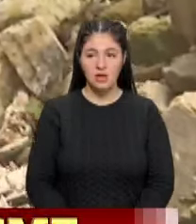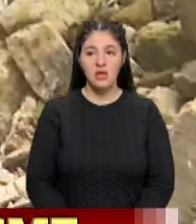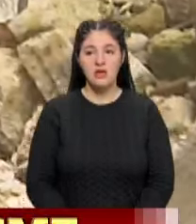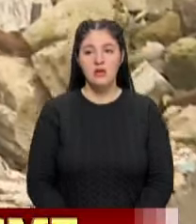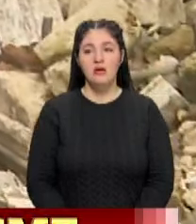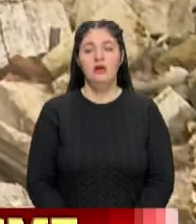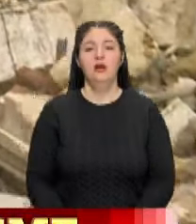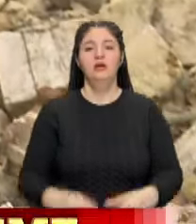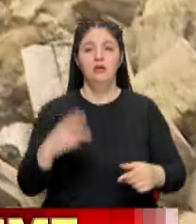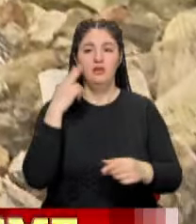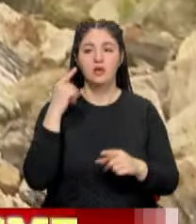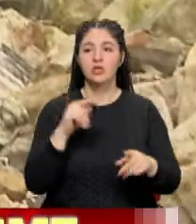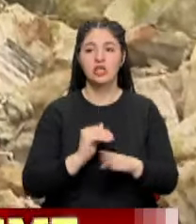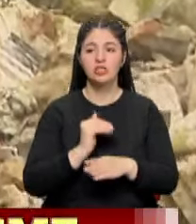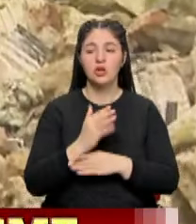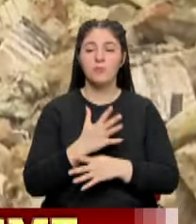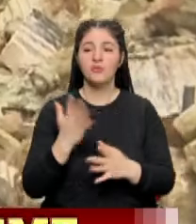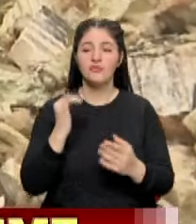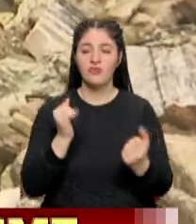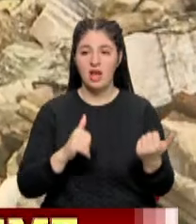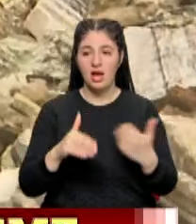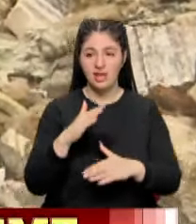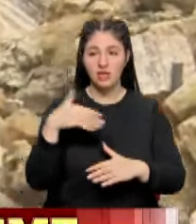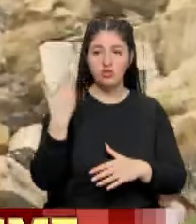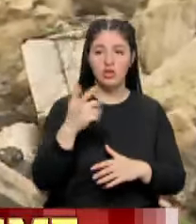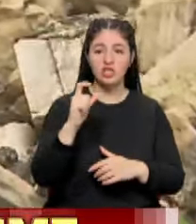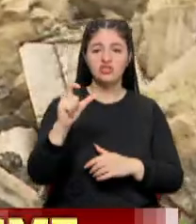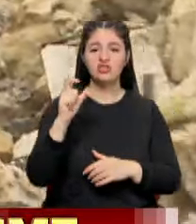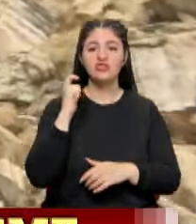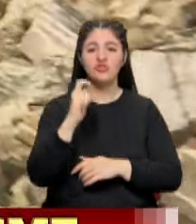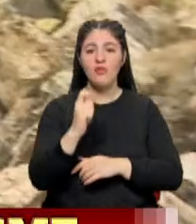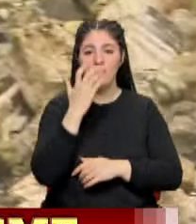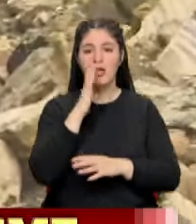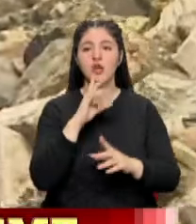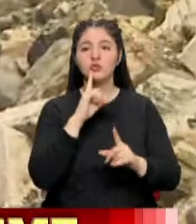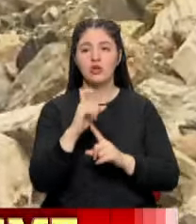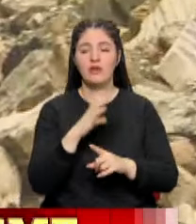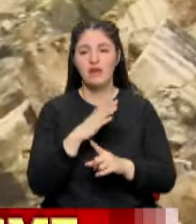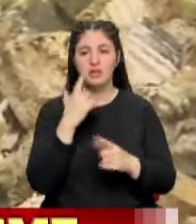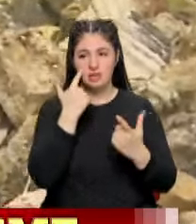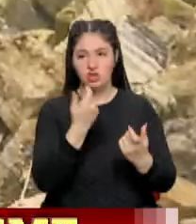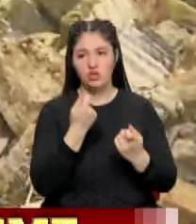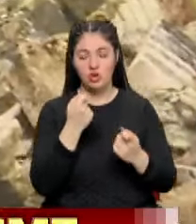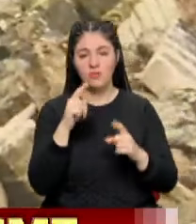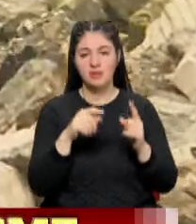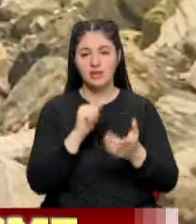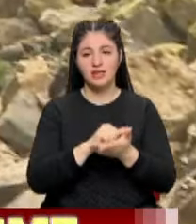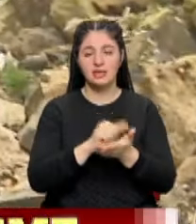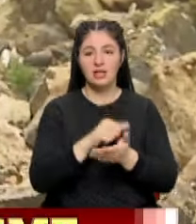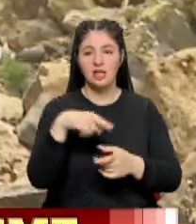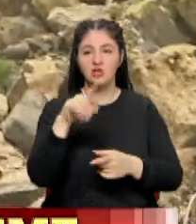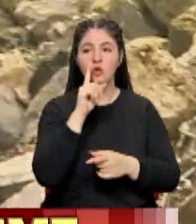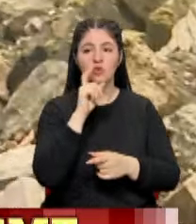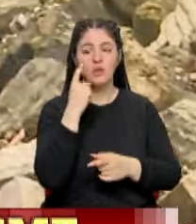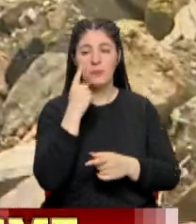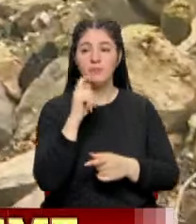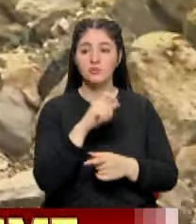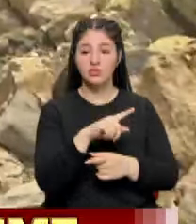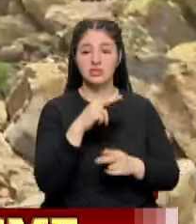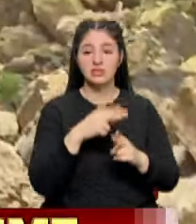Efendim şimdi bu yaşanan büyük felaketin ardından yanıt bekleyen sorular var. Dikkat çekiyor bazı gazetelerde. O sorulara